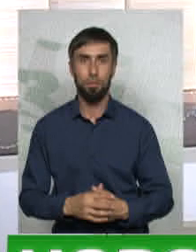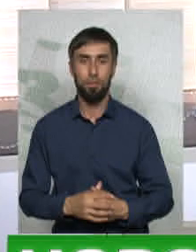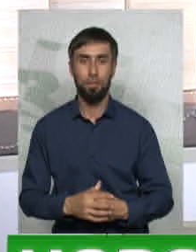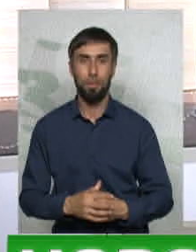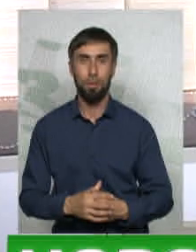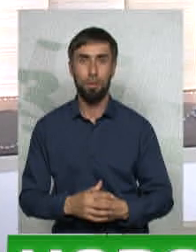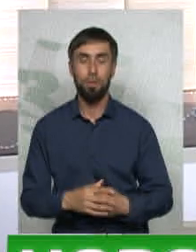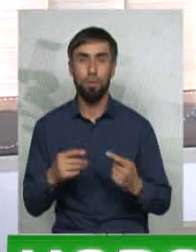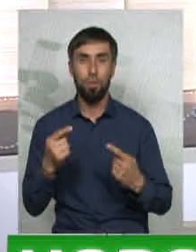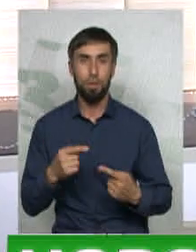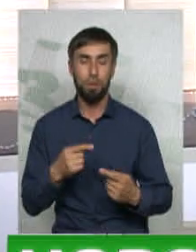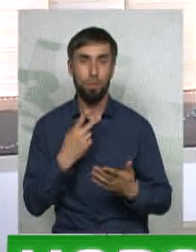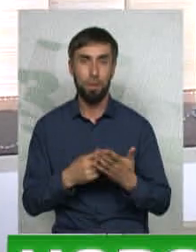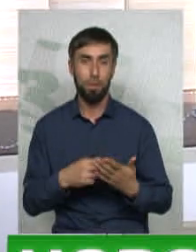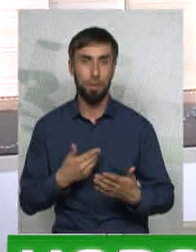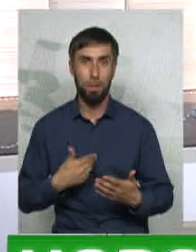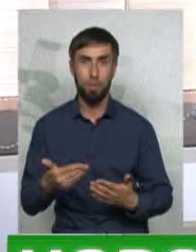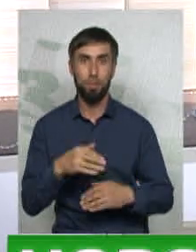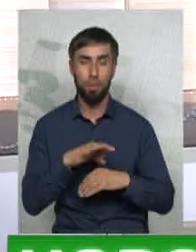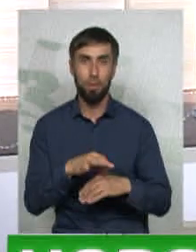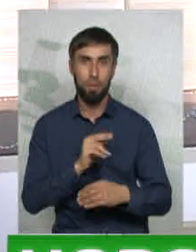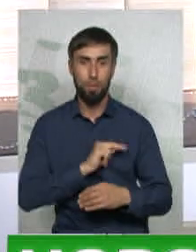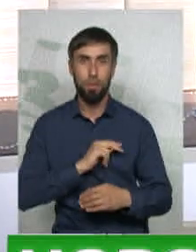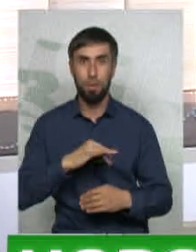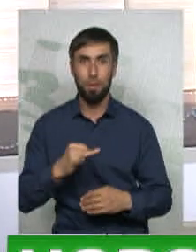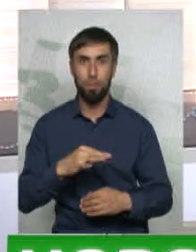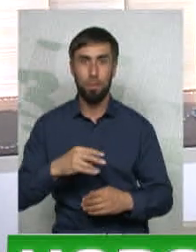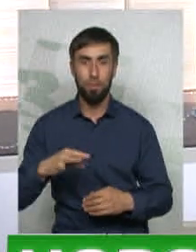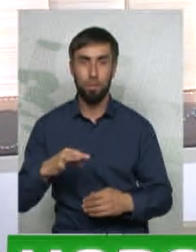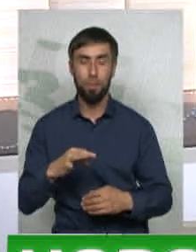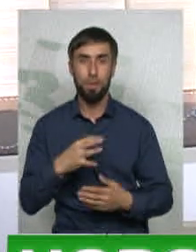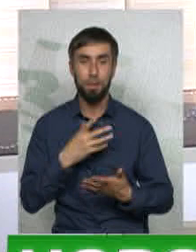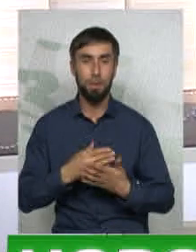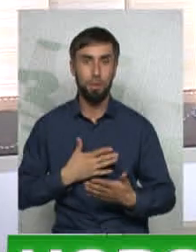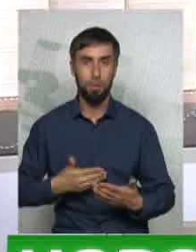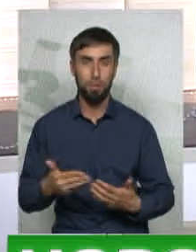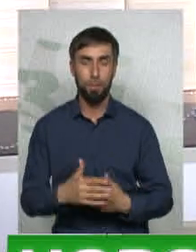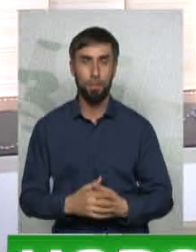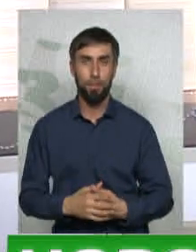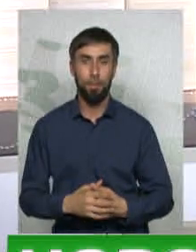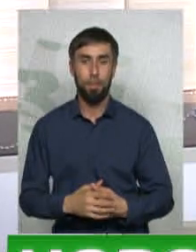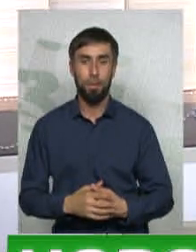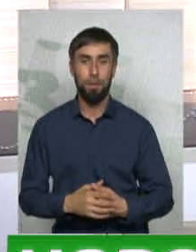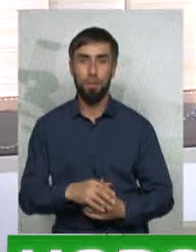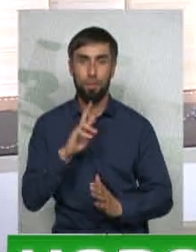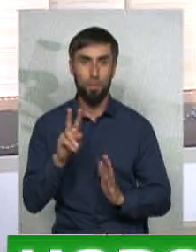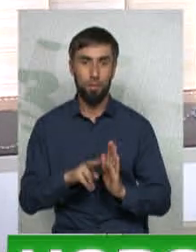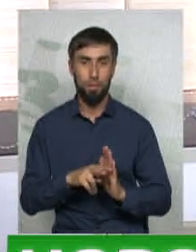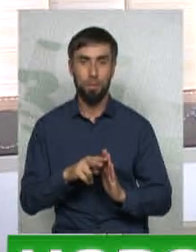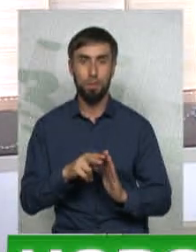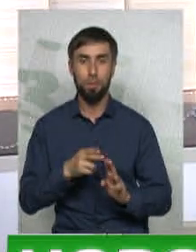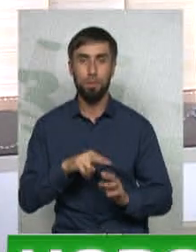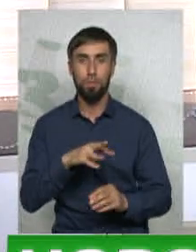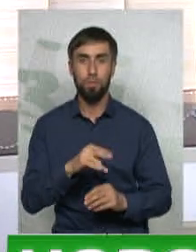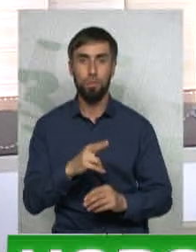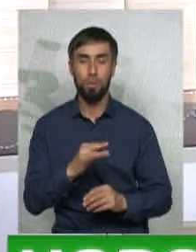конкретные показатели, то есть нами проводилась работа именно с нашими подведами, с